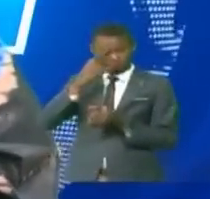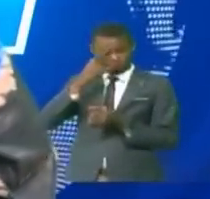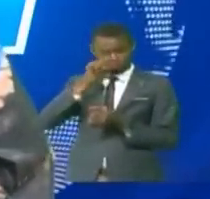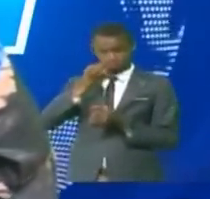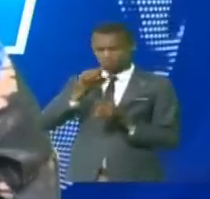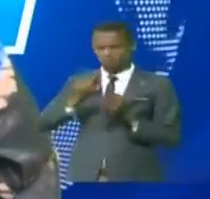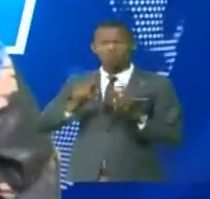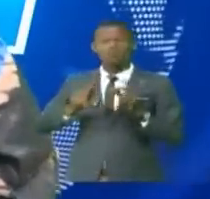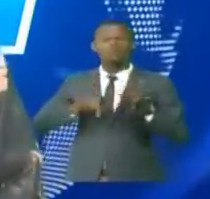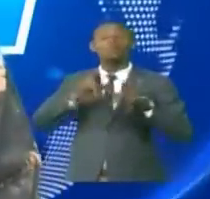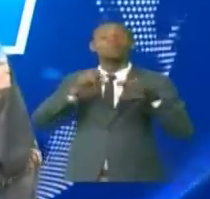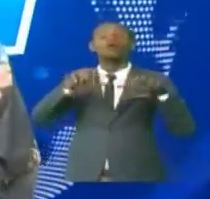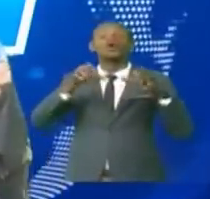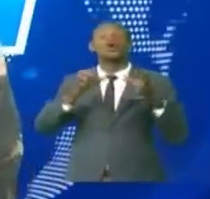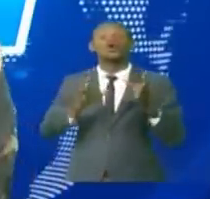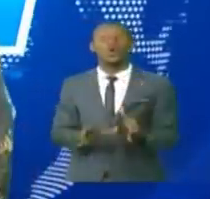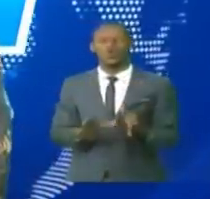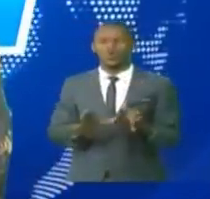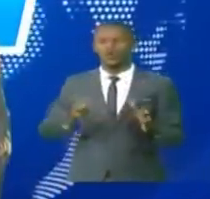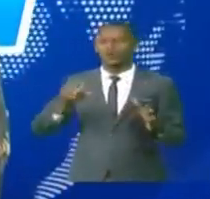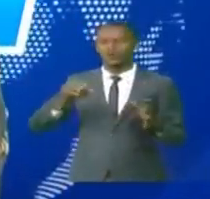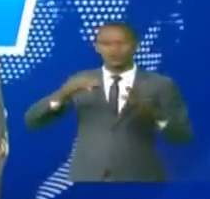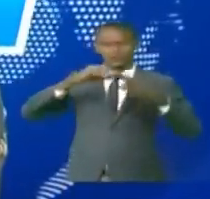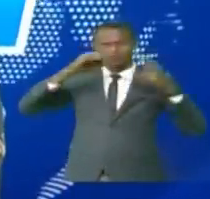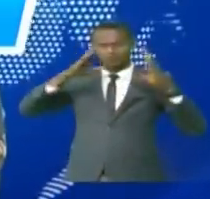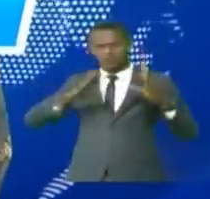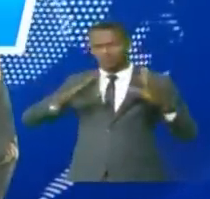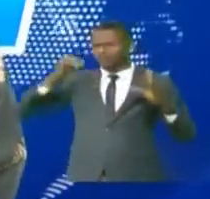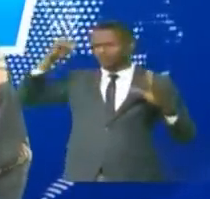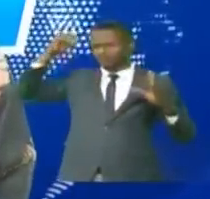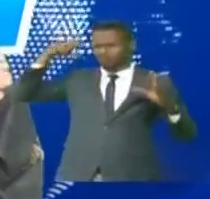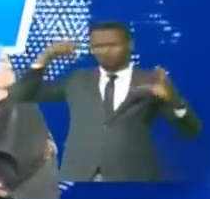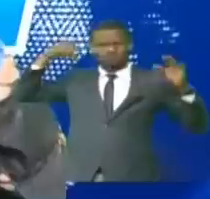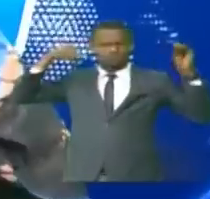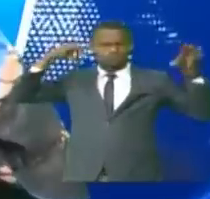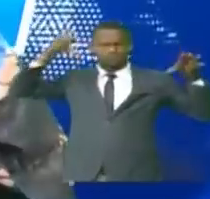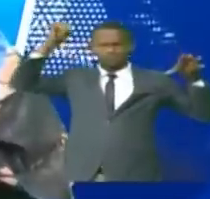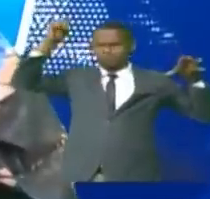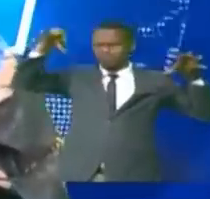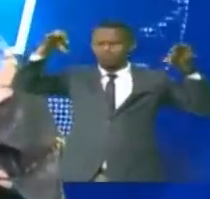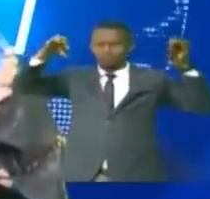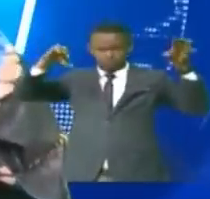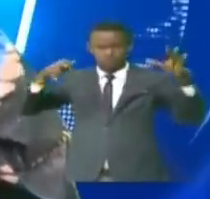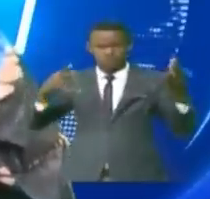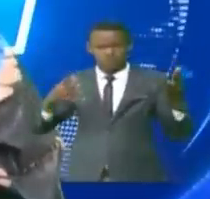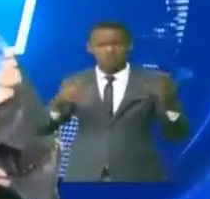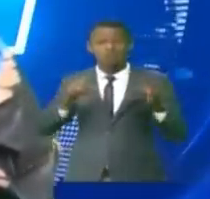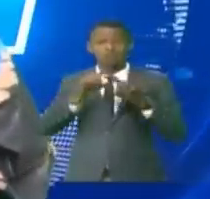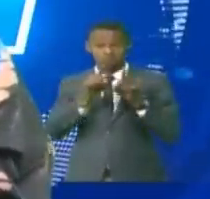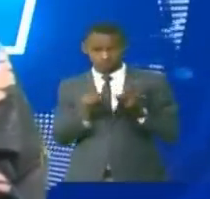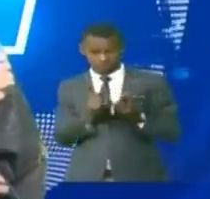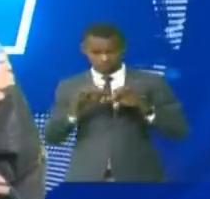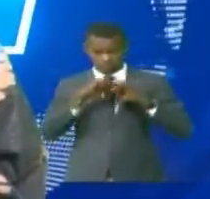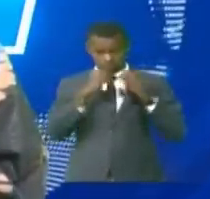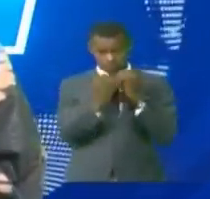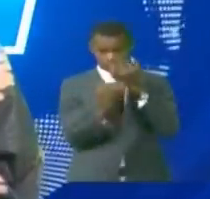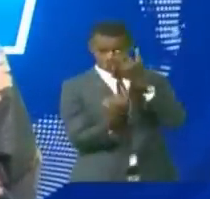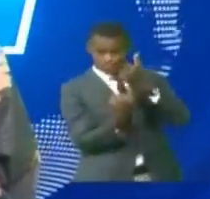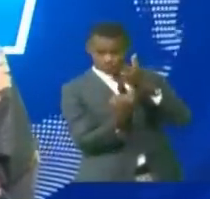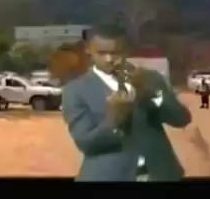électriques, aussi un ouf de soulagement pour les entreprises minières qui ont constamment besoin de l'énergie électrique. Gaëtan